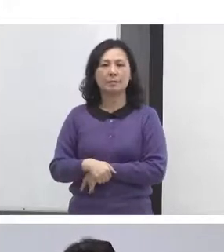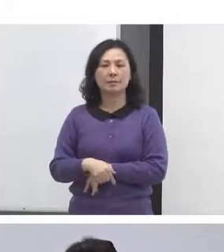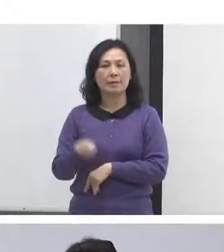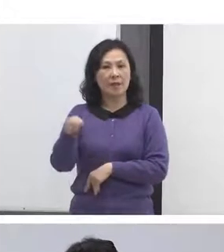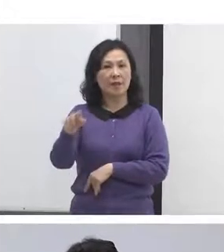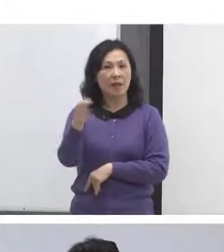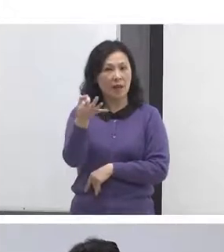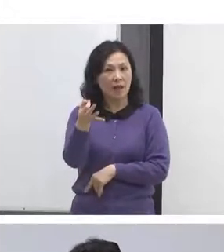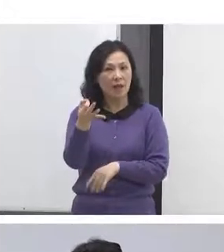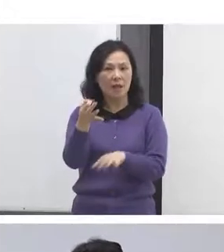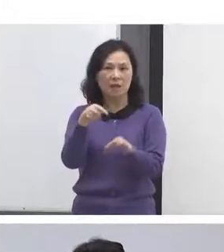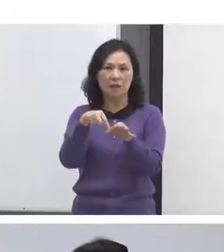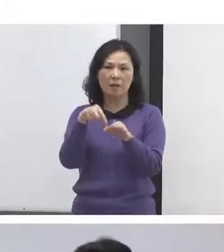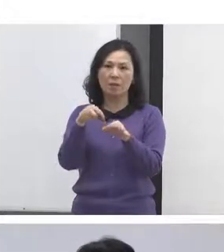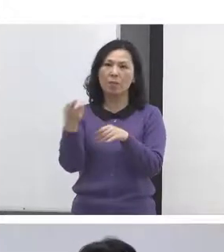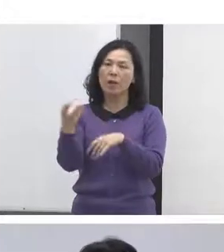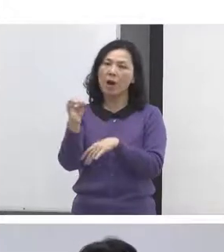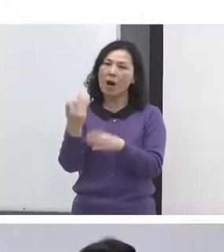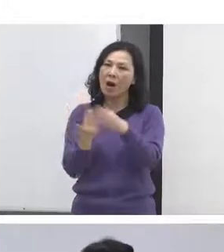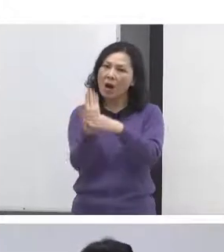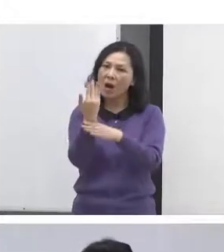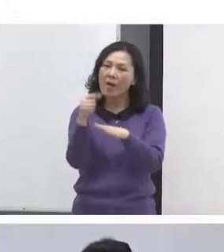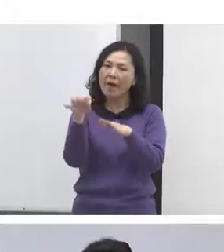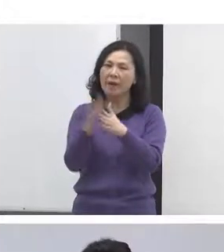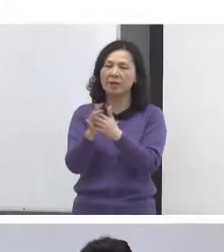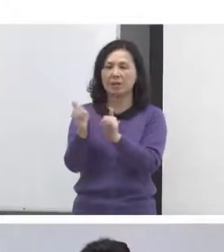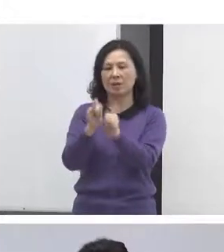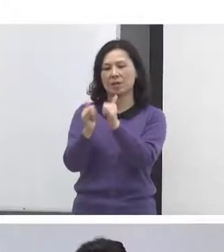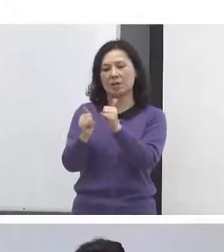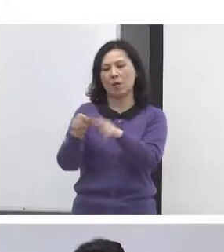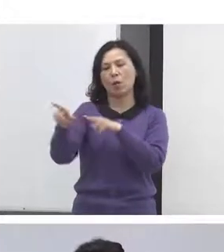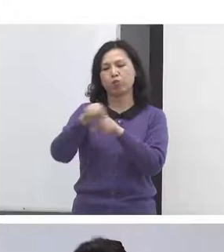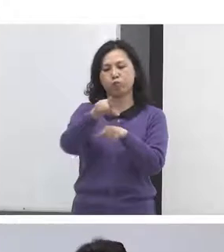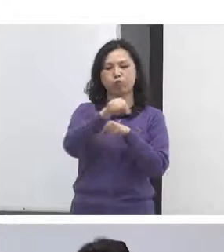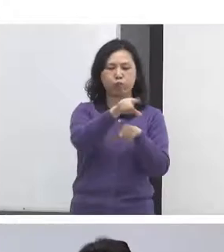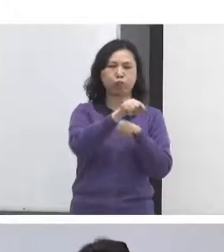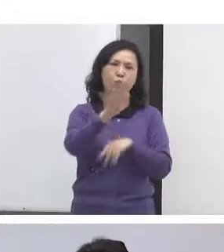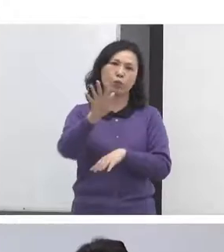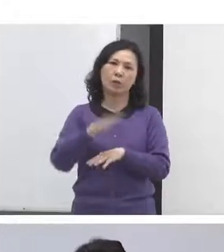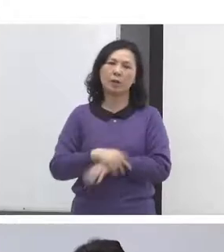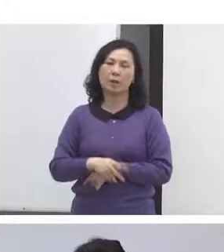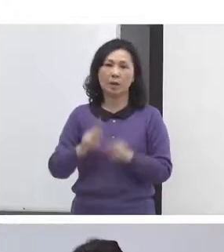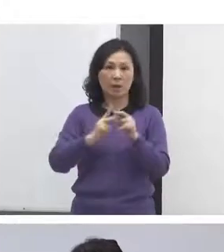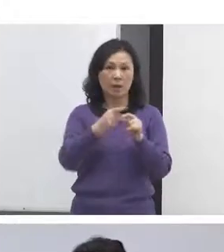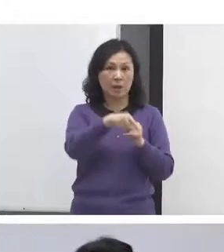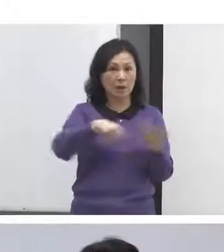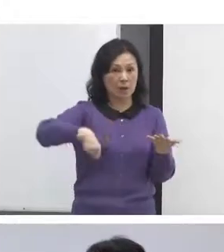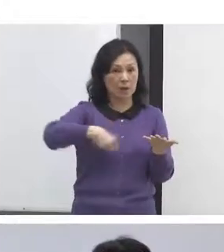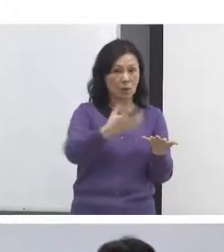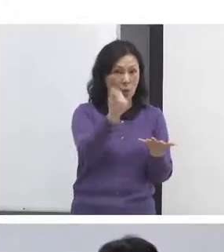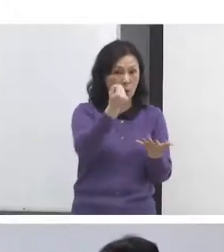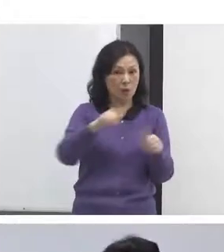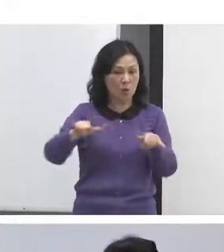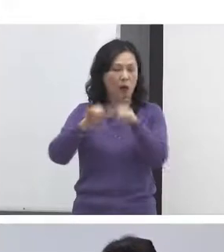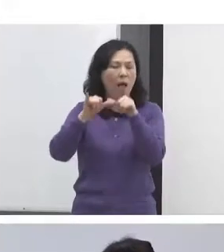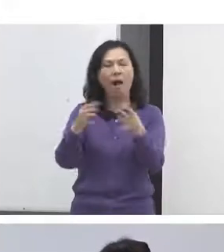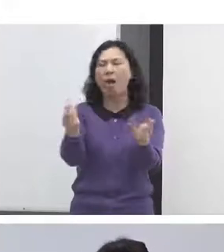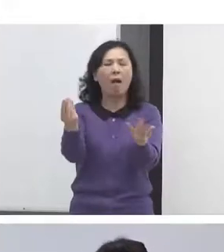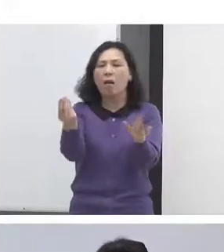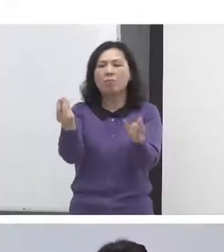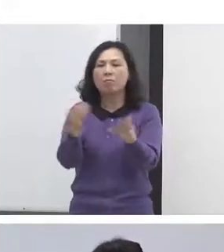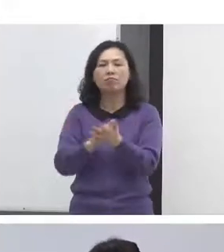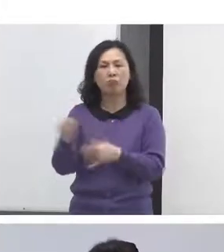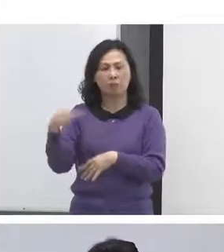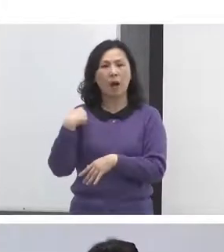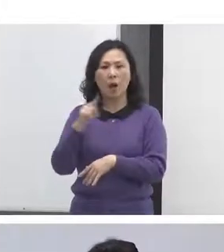财产分配上面的一个社会规范，我们内部的社会规范。他没有挑战著作权这件事情，但是他说 OK， 在